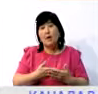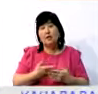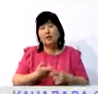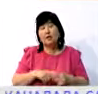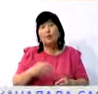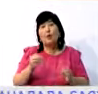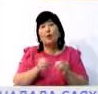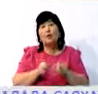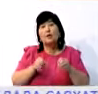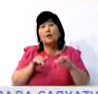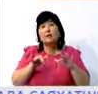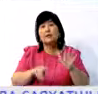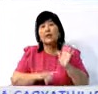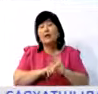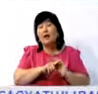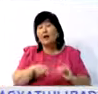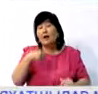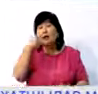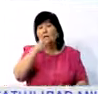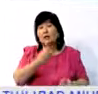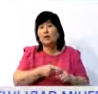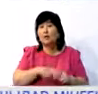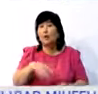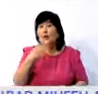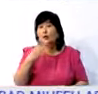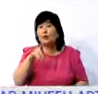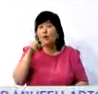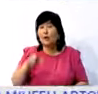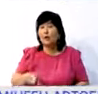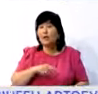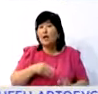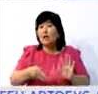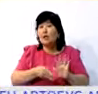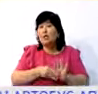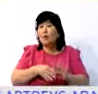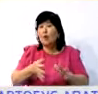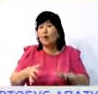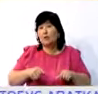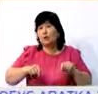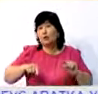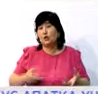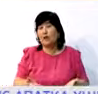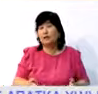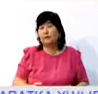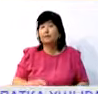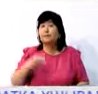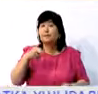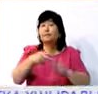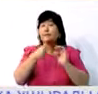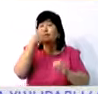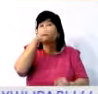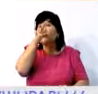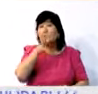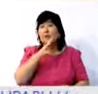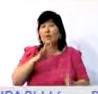былтыр 10 қылмыс тіркелсе, ағымдағы жылдың өзінде 4 лауазымды тұлға жемқорлықпен ұсталды. 2018 жылдың 5 айы бойынша да